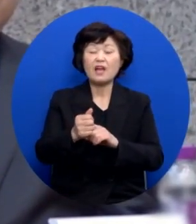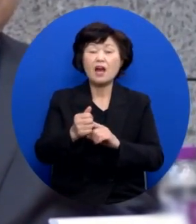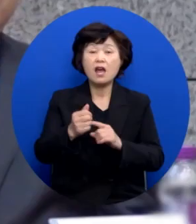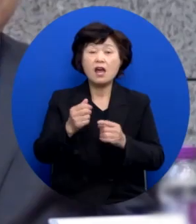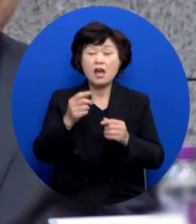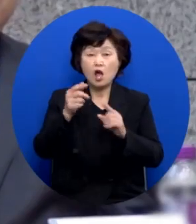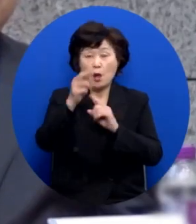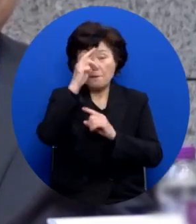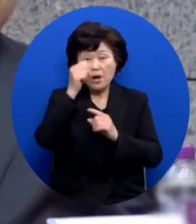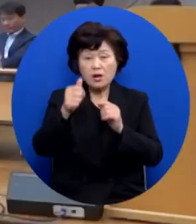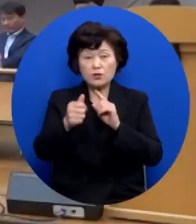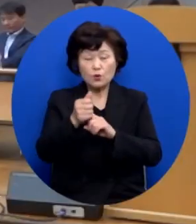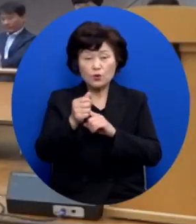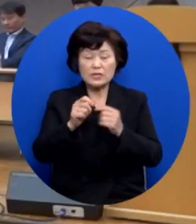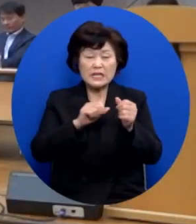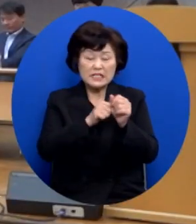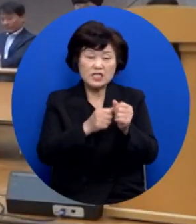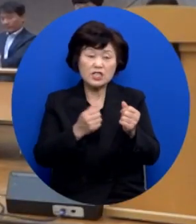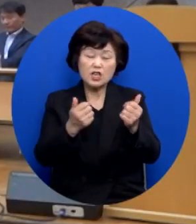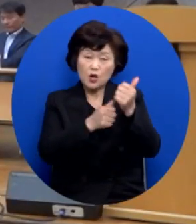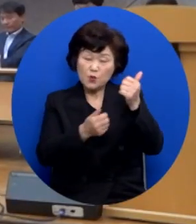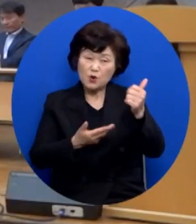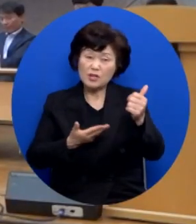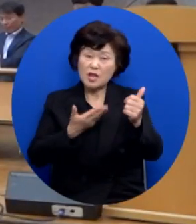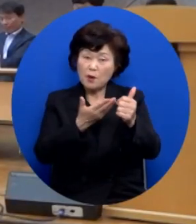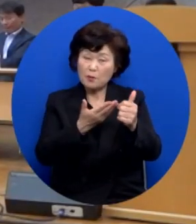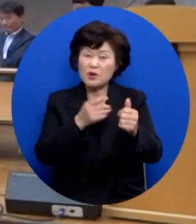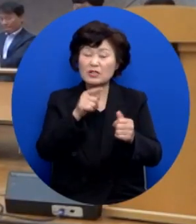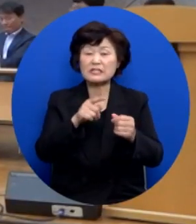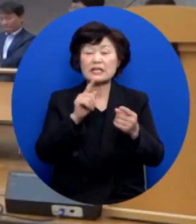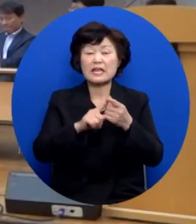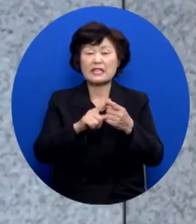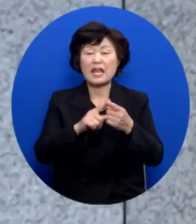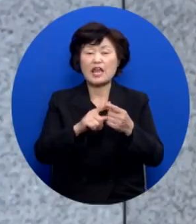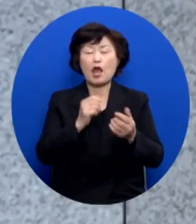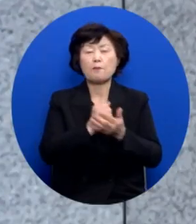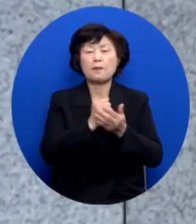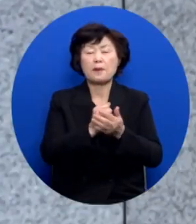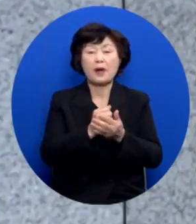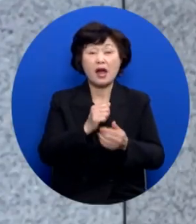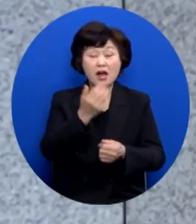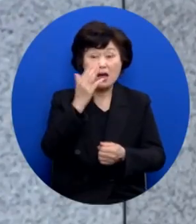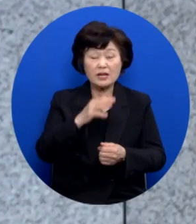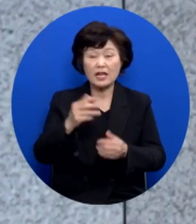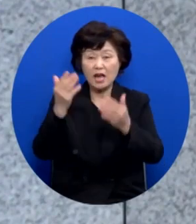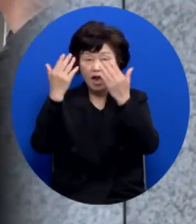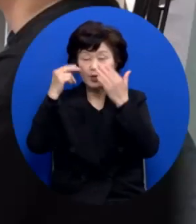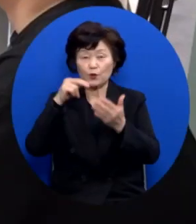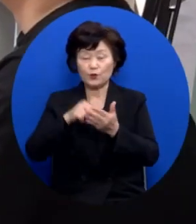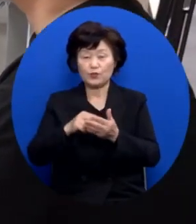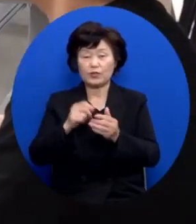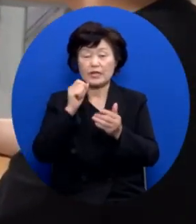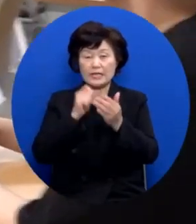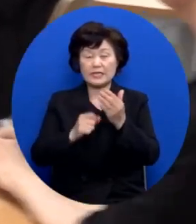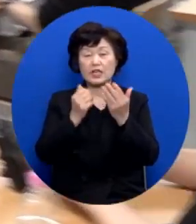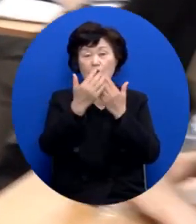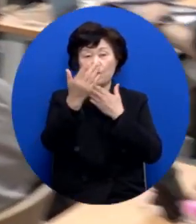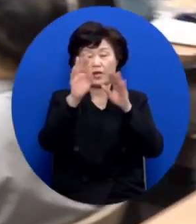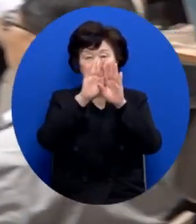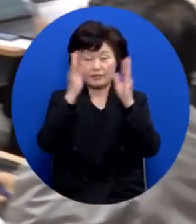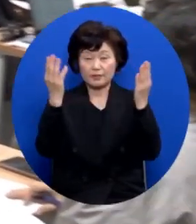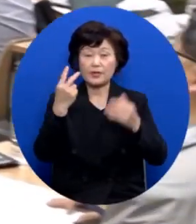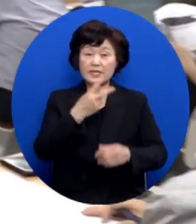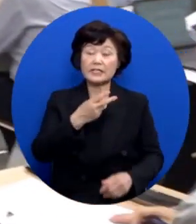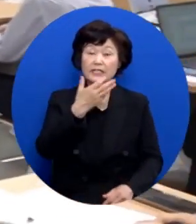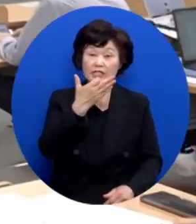두고 비판의 목소리를 높이자 서울신대가 입장을 밝히는 기자회견을 열었습니다. 서울신대는